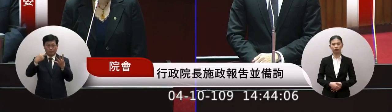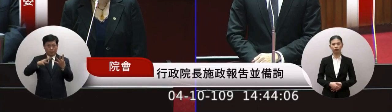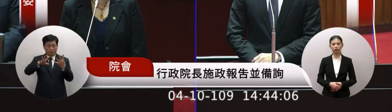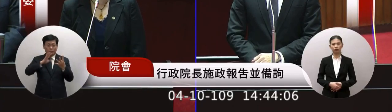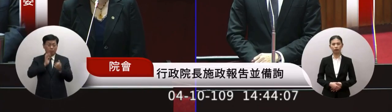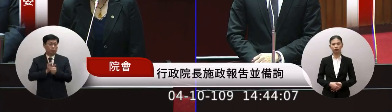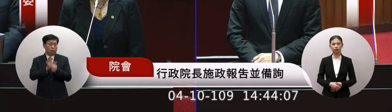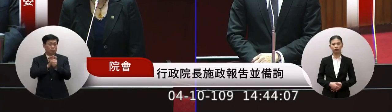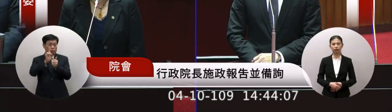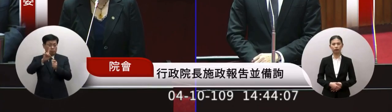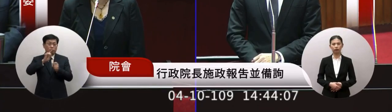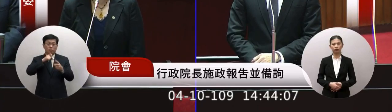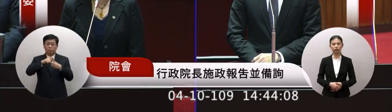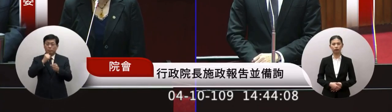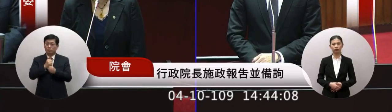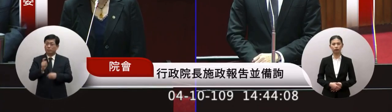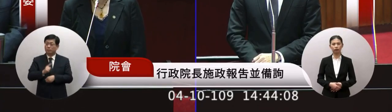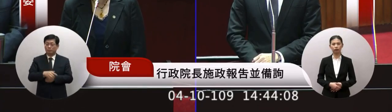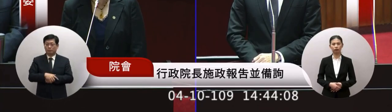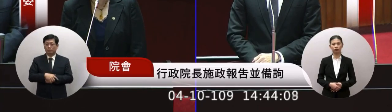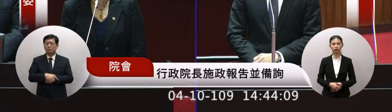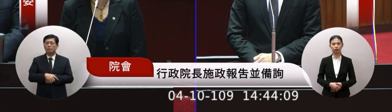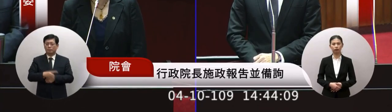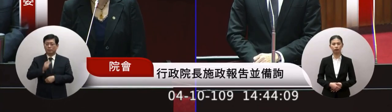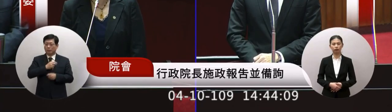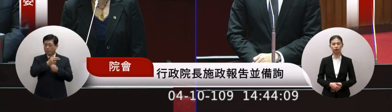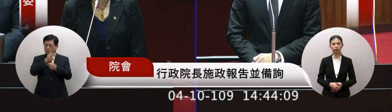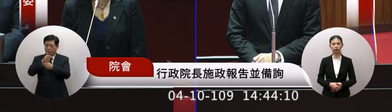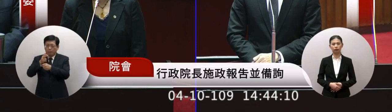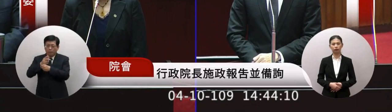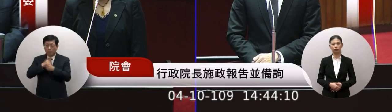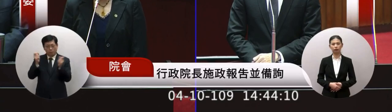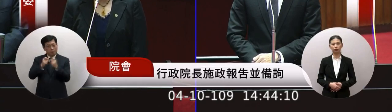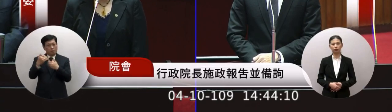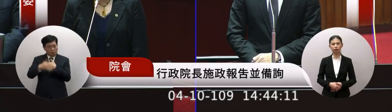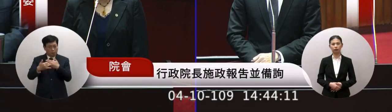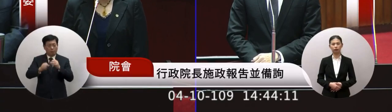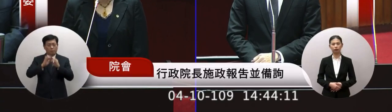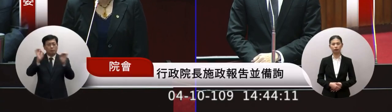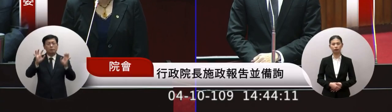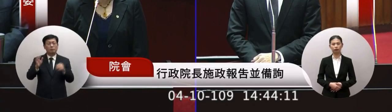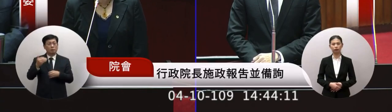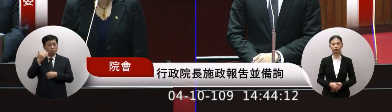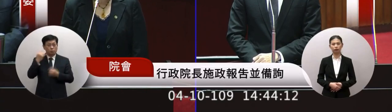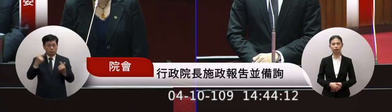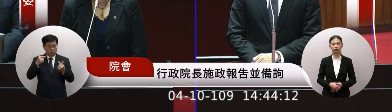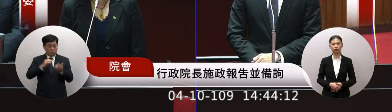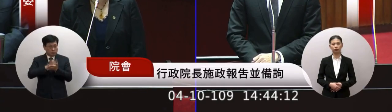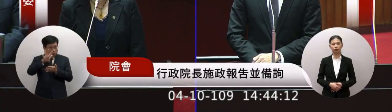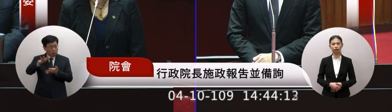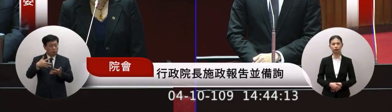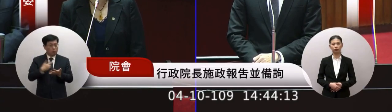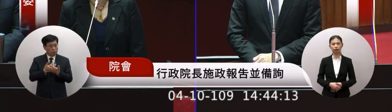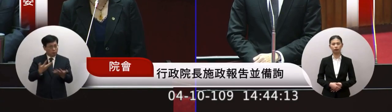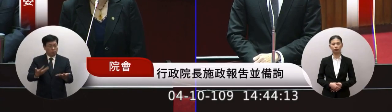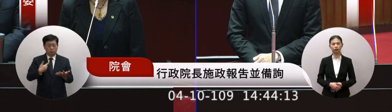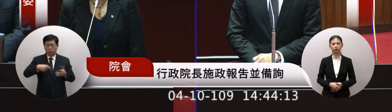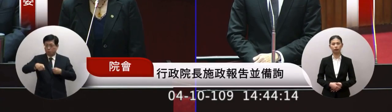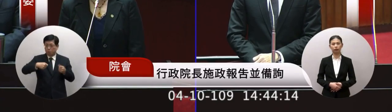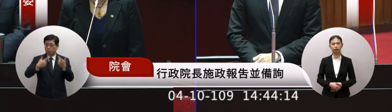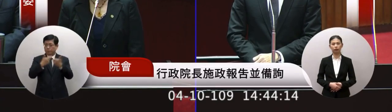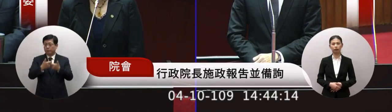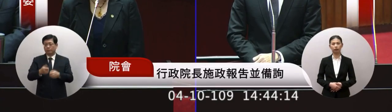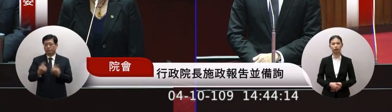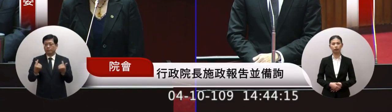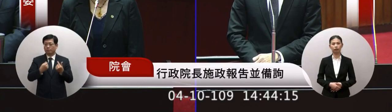一个推撒的这个工作，就是有拍一挂底片吼来做推撒。啊，那讲到讲未来要安怎去计划吼，